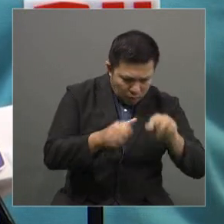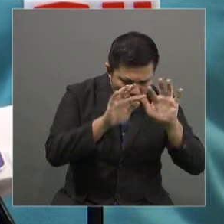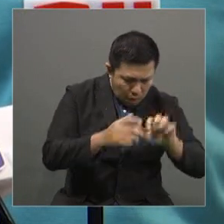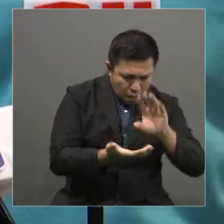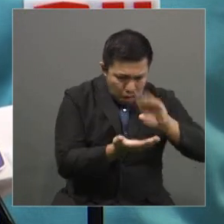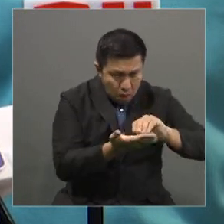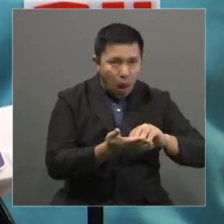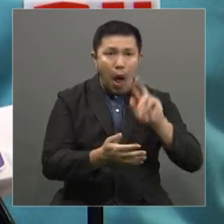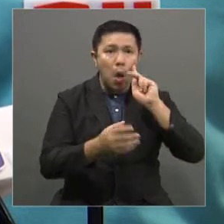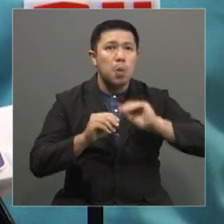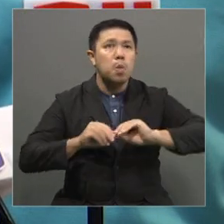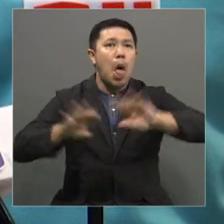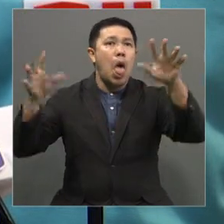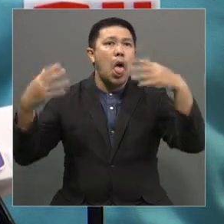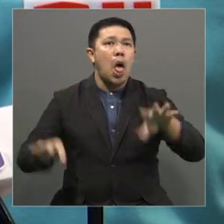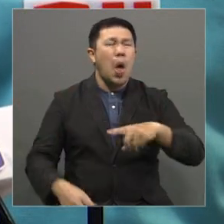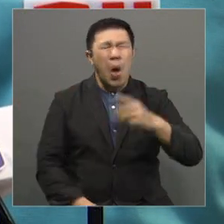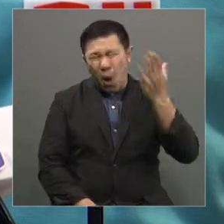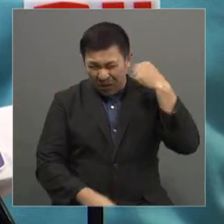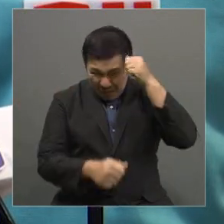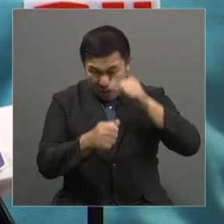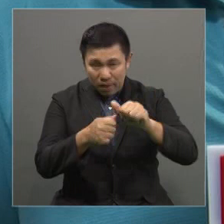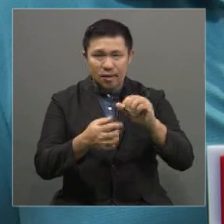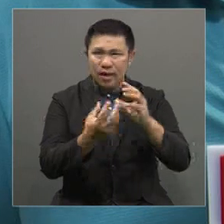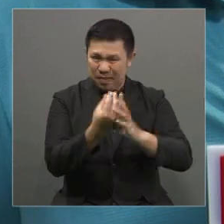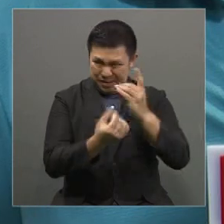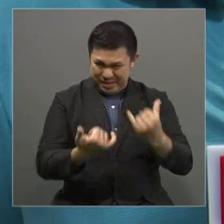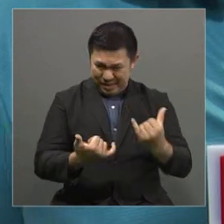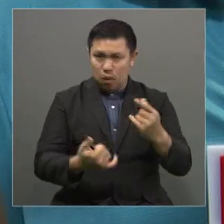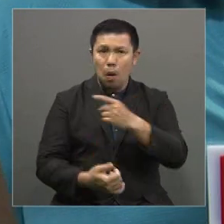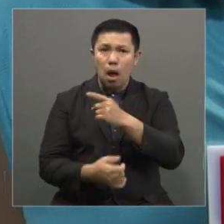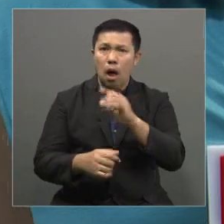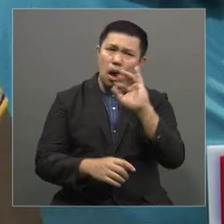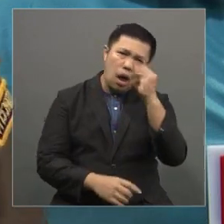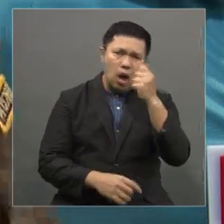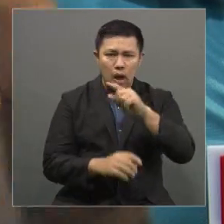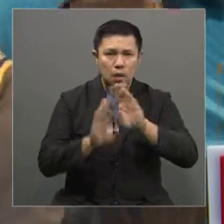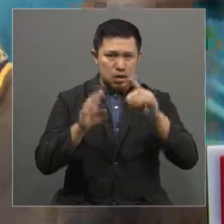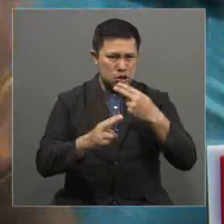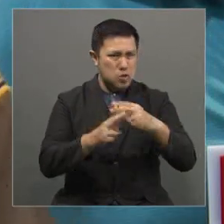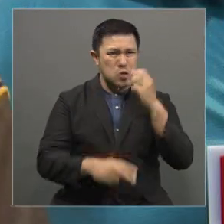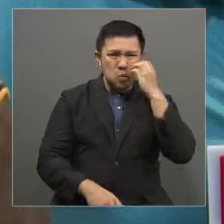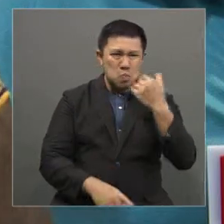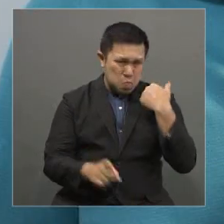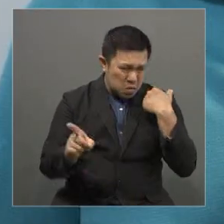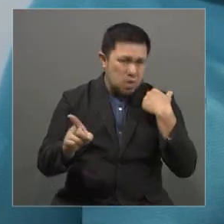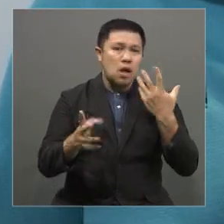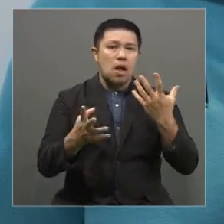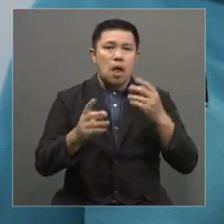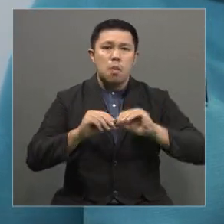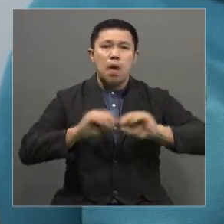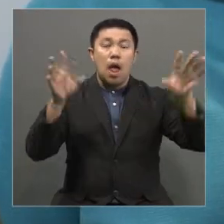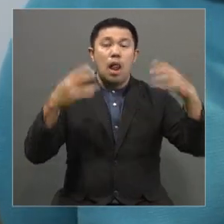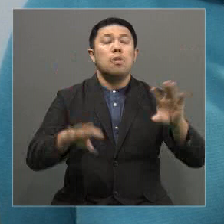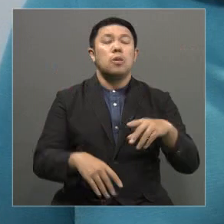อีกจำได้มั้ครับที่ตอนแรกเลยเนี่ยเมื่อต้นสัปดาห์นะมีเผยแพร่ออกมาแล้วบอกว่าจะมีชื่อบิ๊กโจ๊กอย่างโง้นอย่างงี้เนี่ยนะฮ